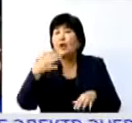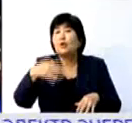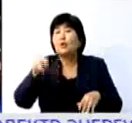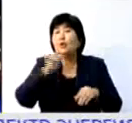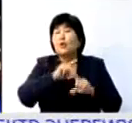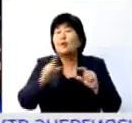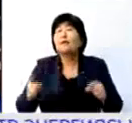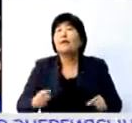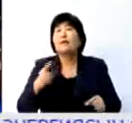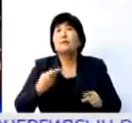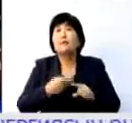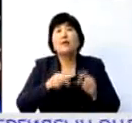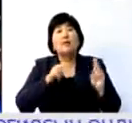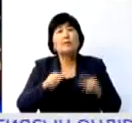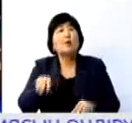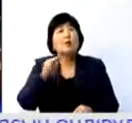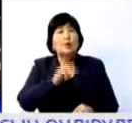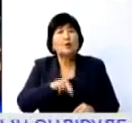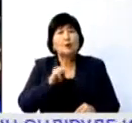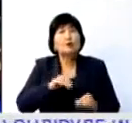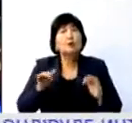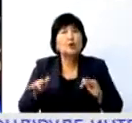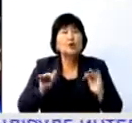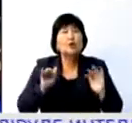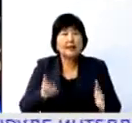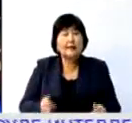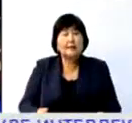мекеме инспекциялау және бақылау жұмыстары жүргізілген.